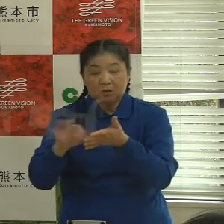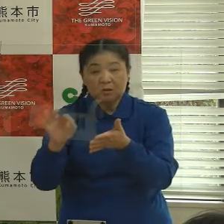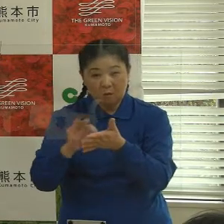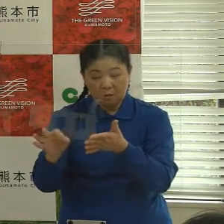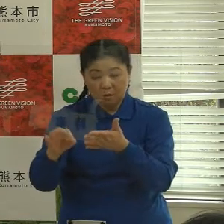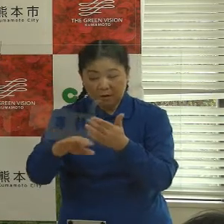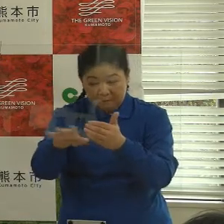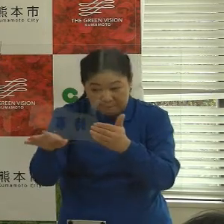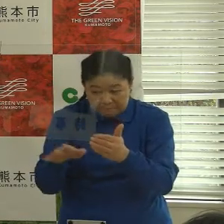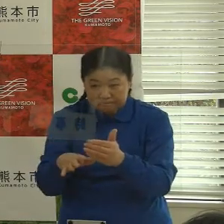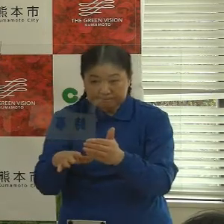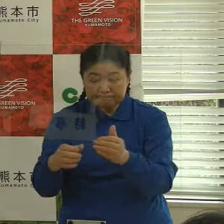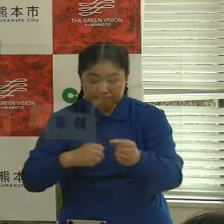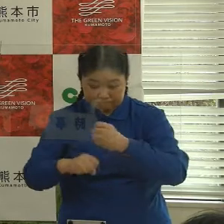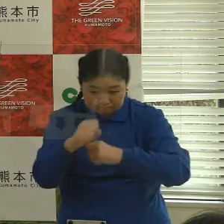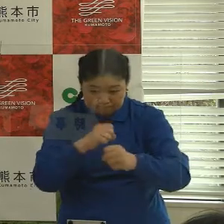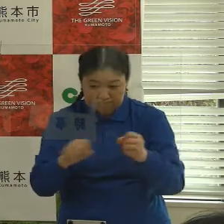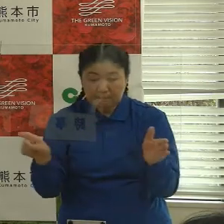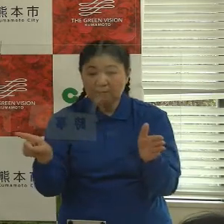に取り組んでまいります。